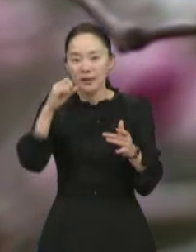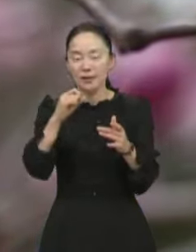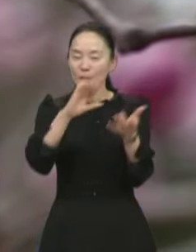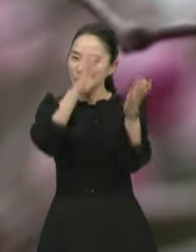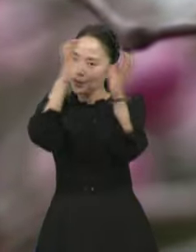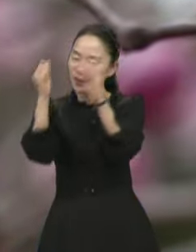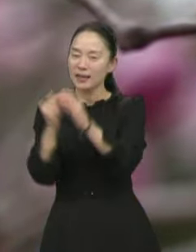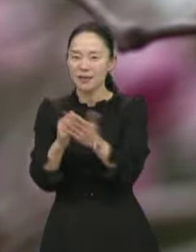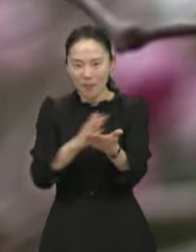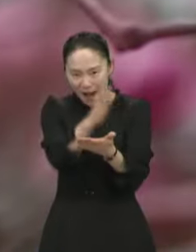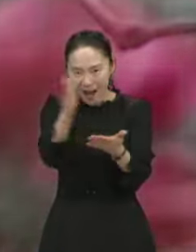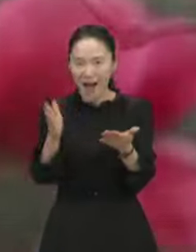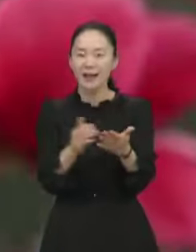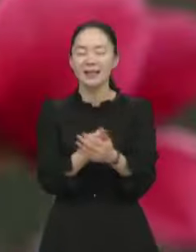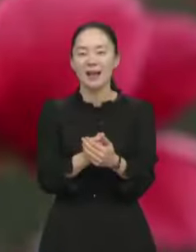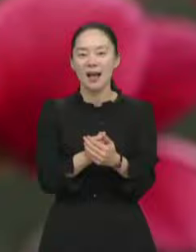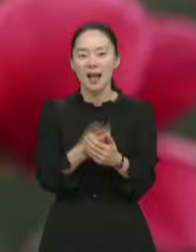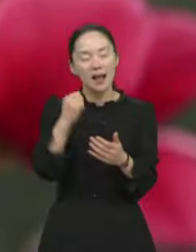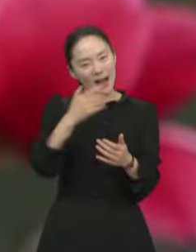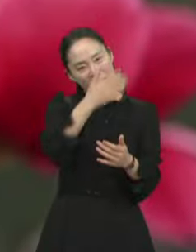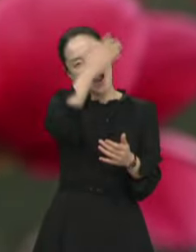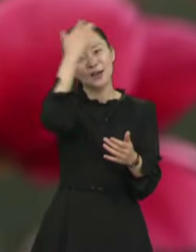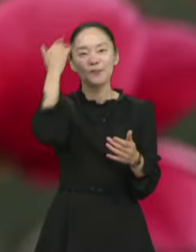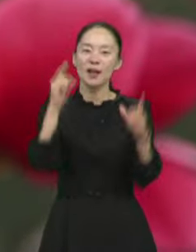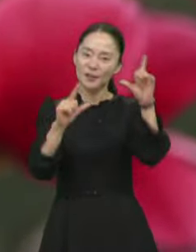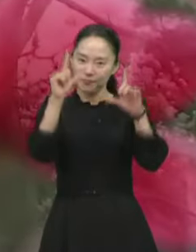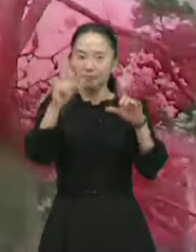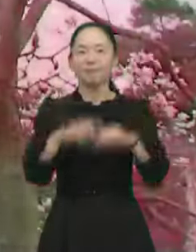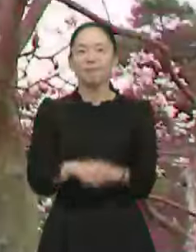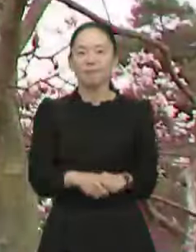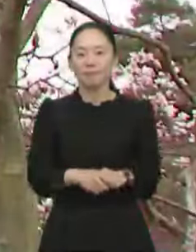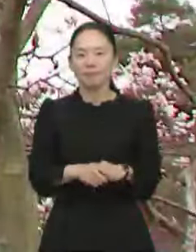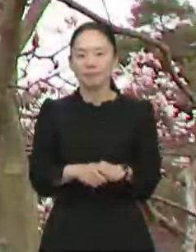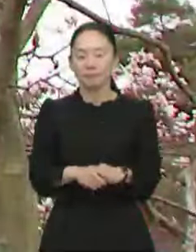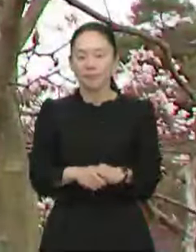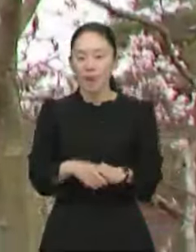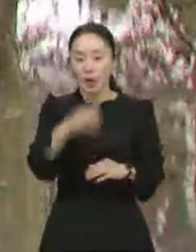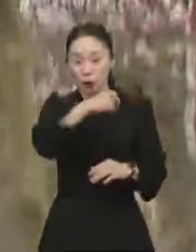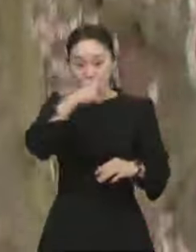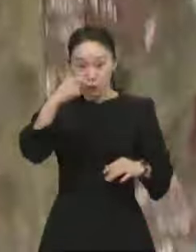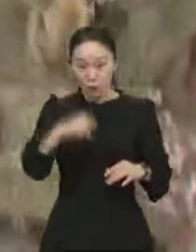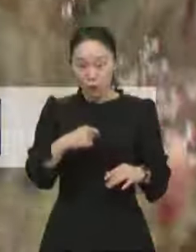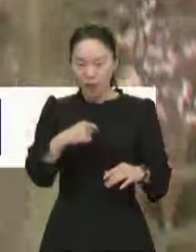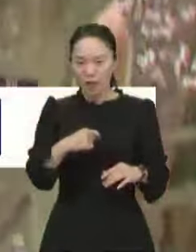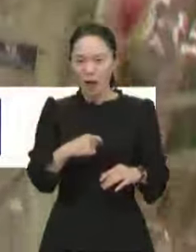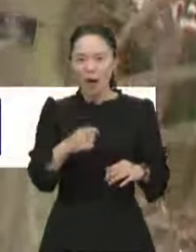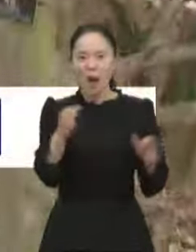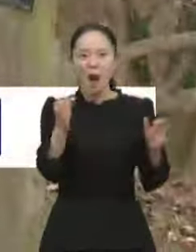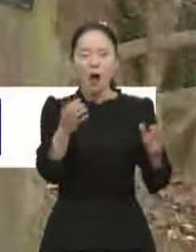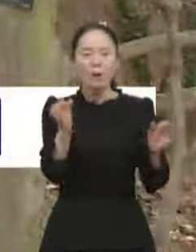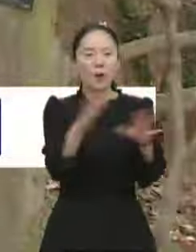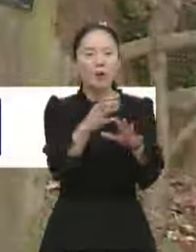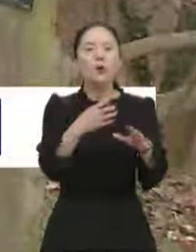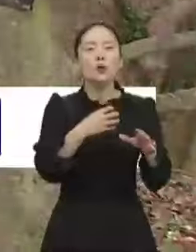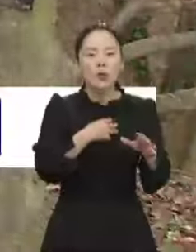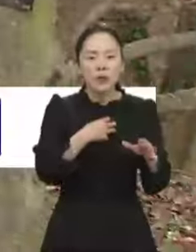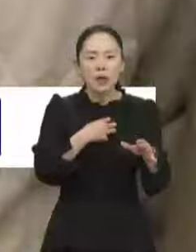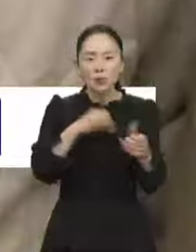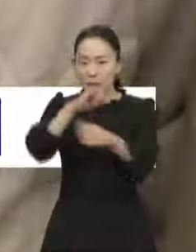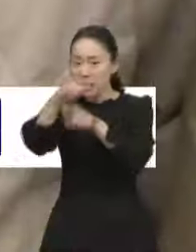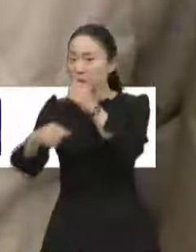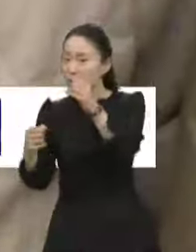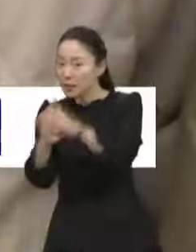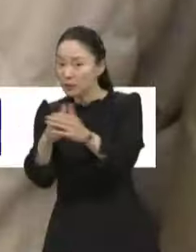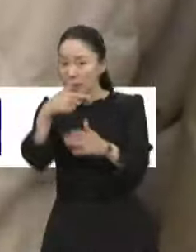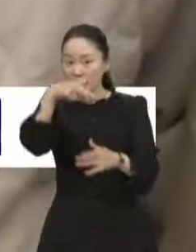목련까지 진귀한 목련들이 아름다운 자태를 뽐냅니다. 중국 고유 멸종 위기종이자 세계적 희귀종인